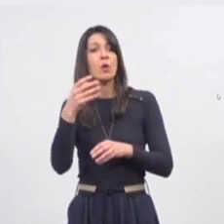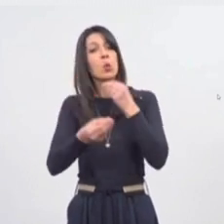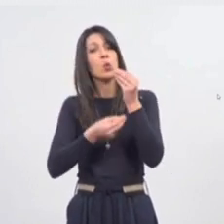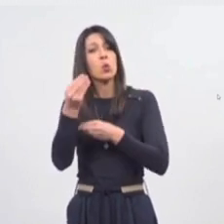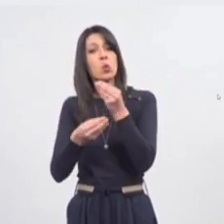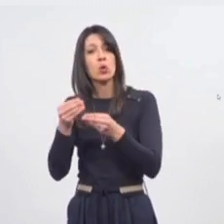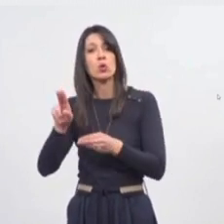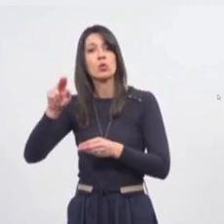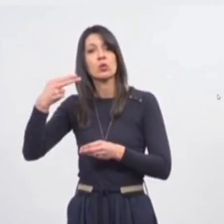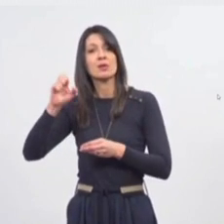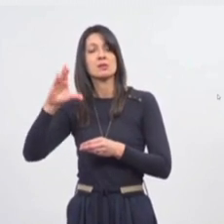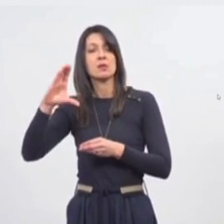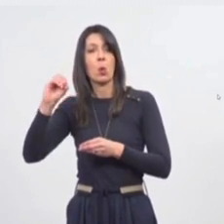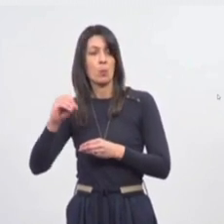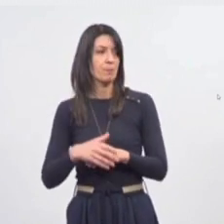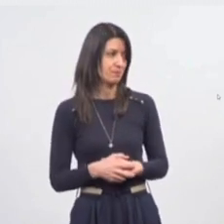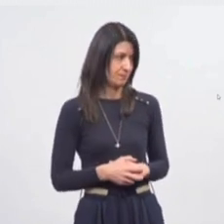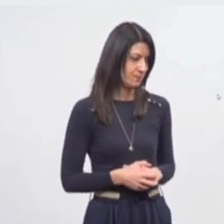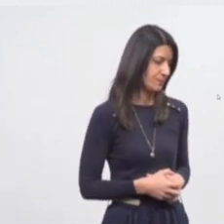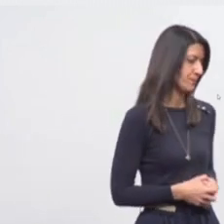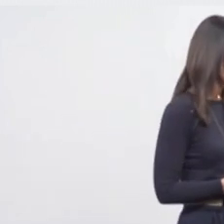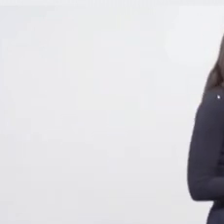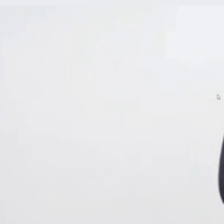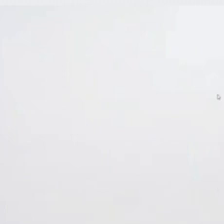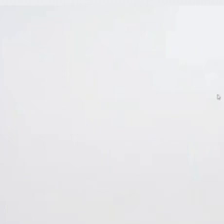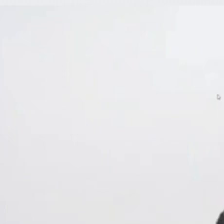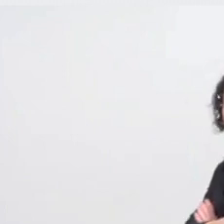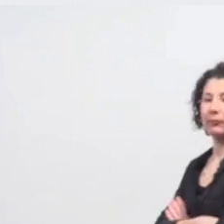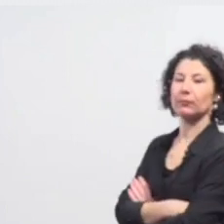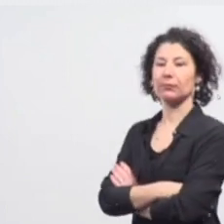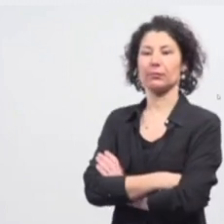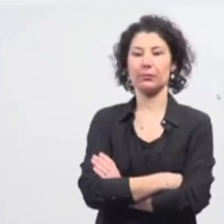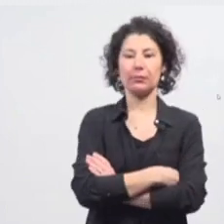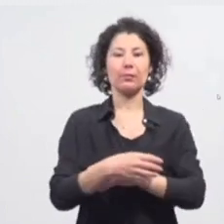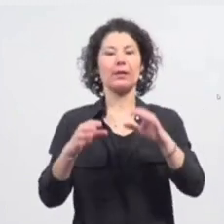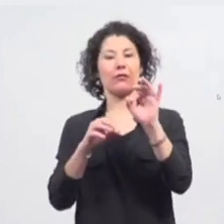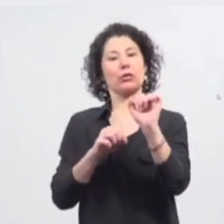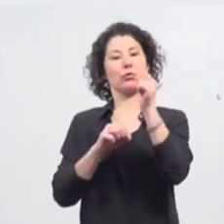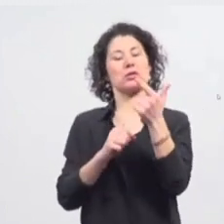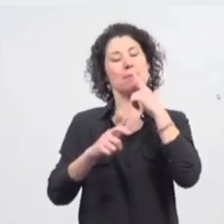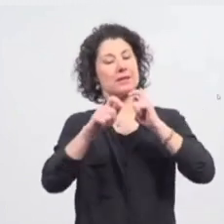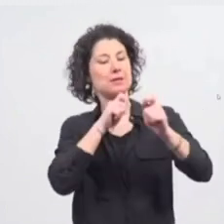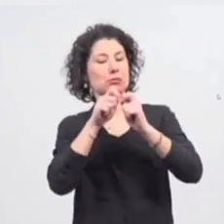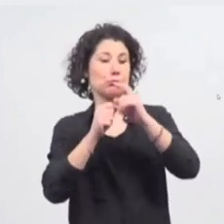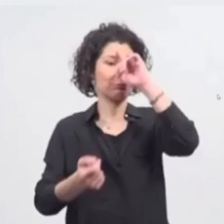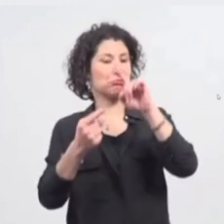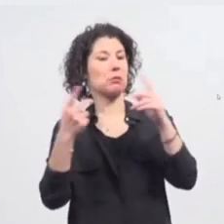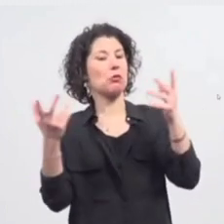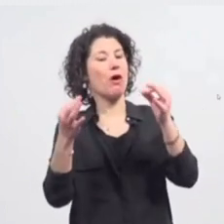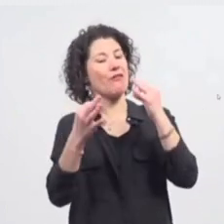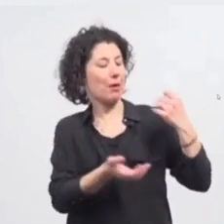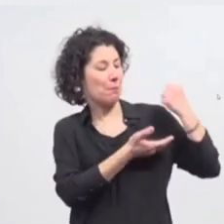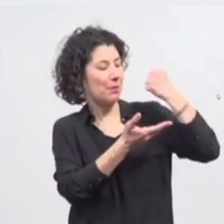l'UNESCO. La deuxième table ronde de ce matin portait donc sur les moyens de mieux valoriser le patrimoine